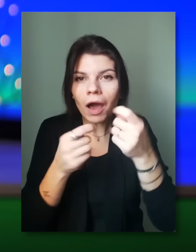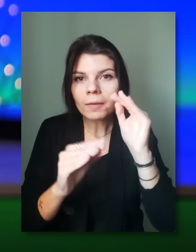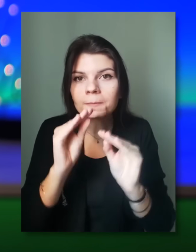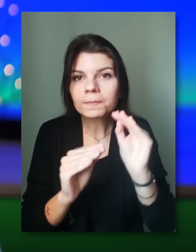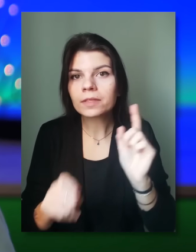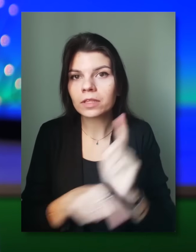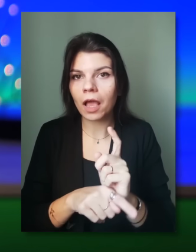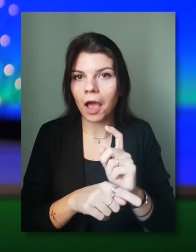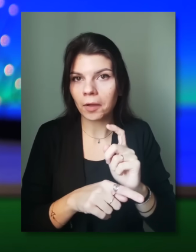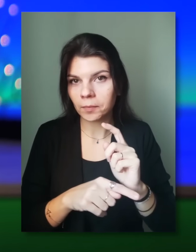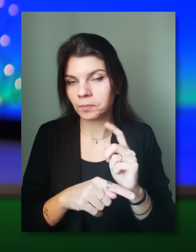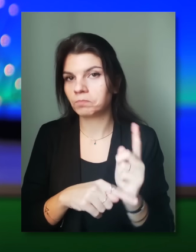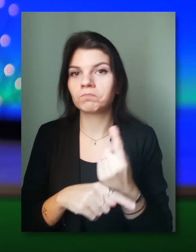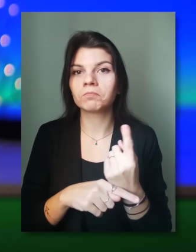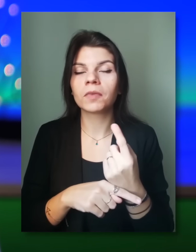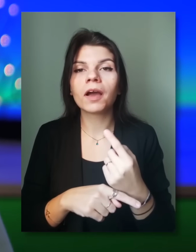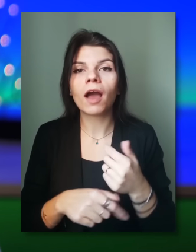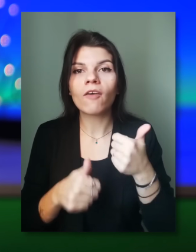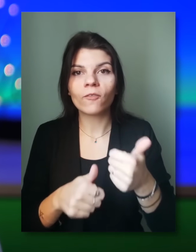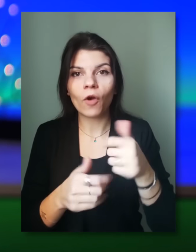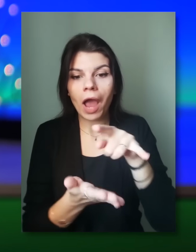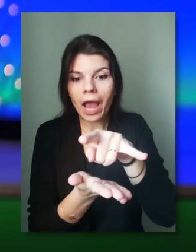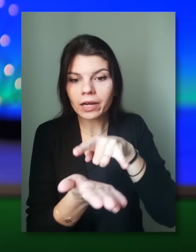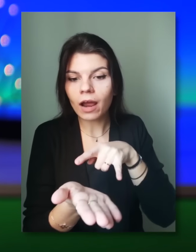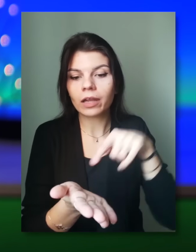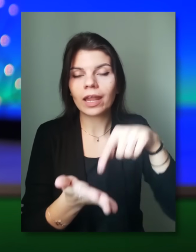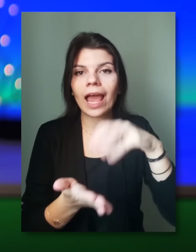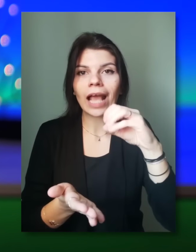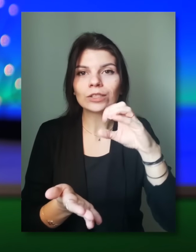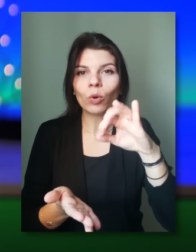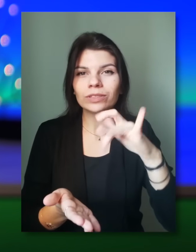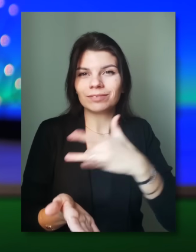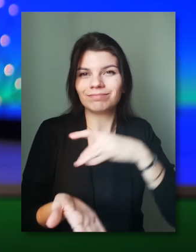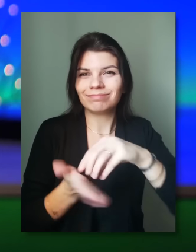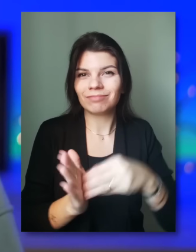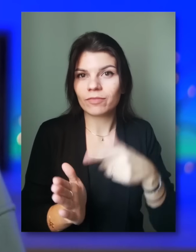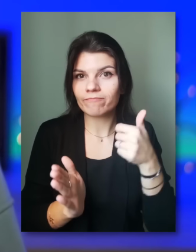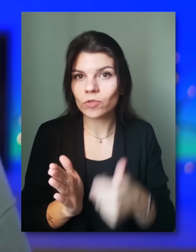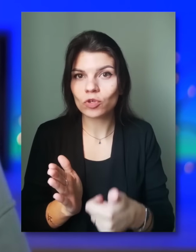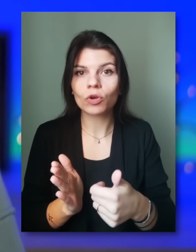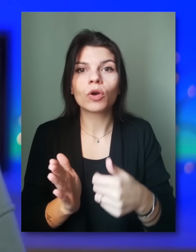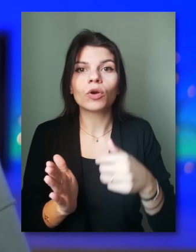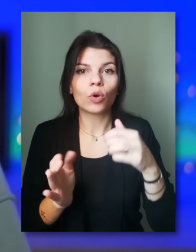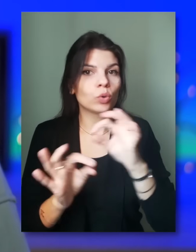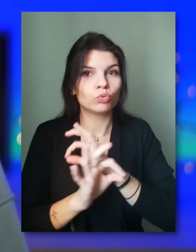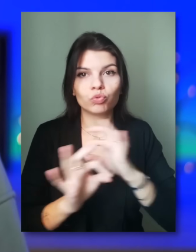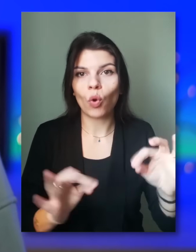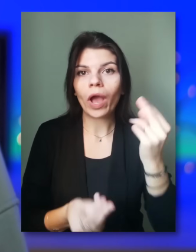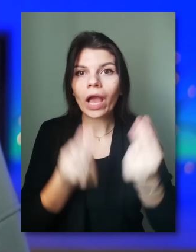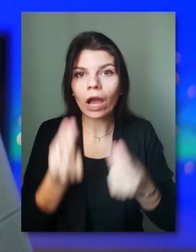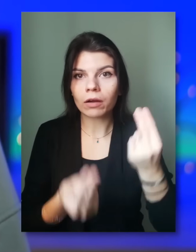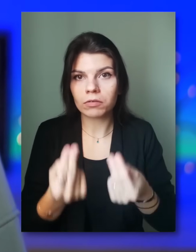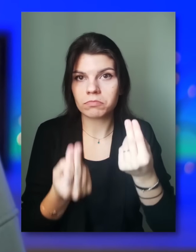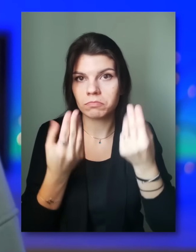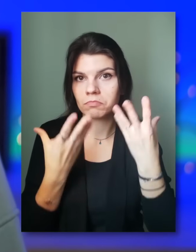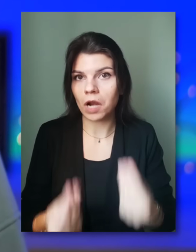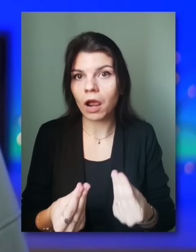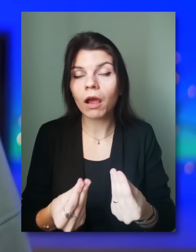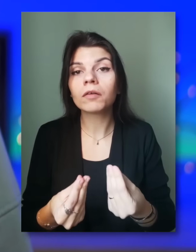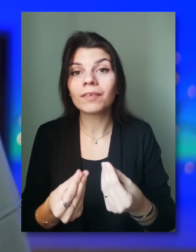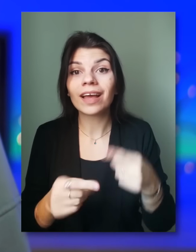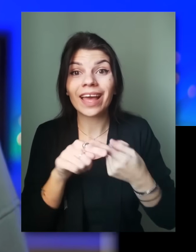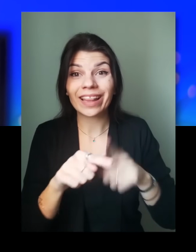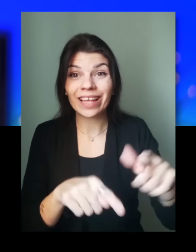деталями.Яскравийзовнішнійвигляд, високоякіснийекрантапотужнийSoC, якийзабезпечуєчудовуігрову продуктивність.Nubia